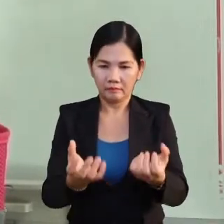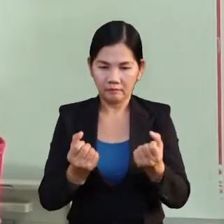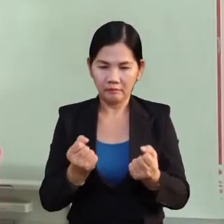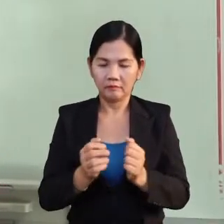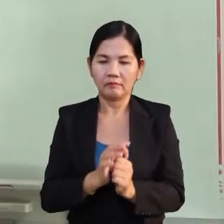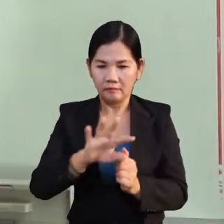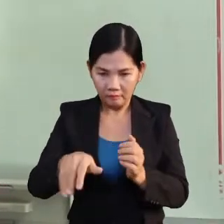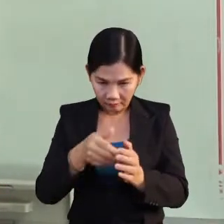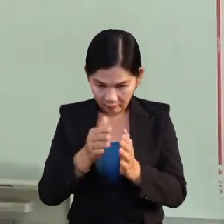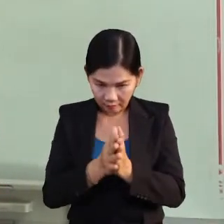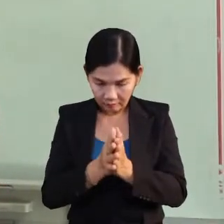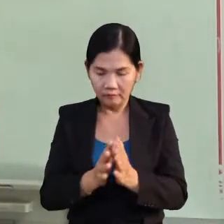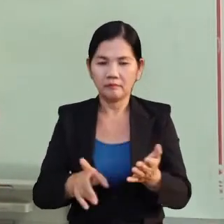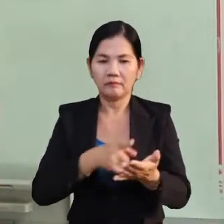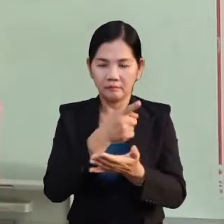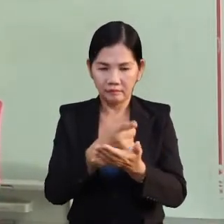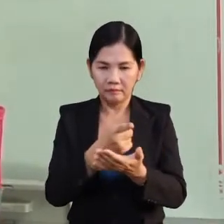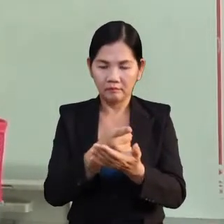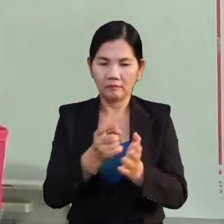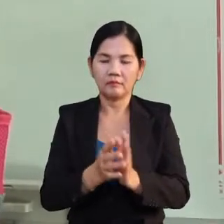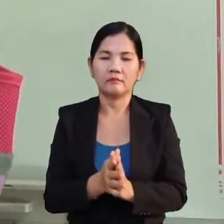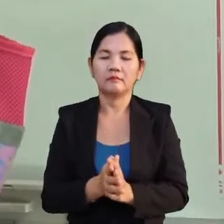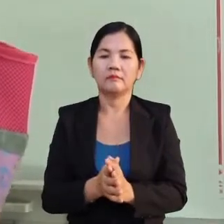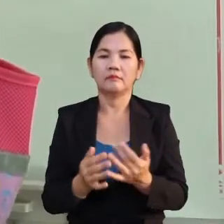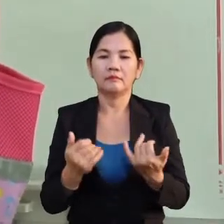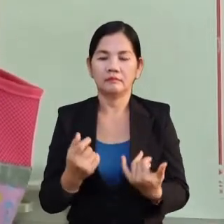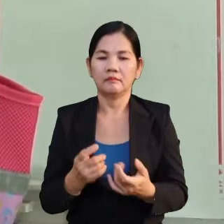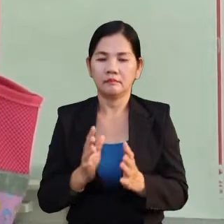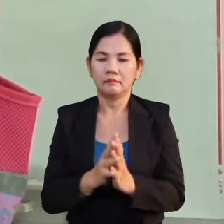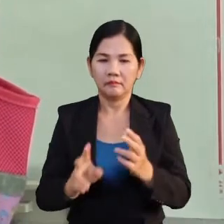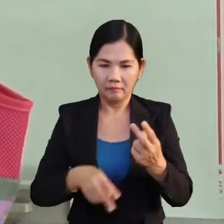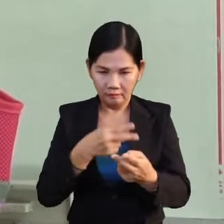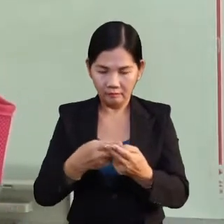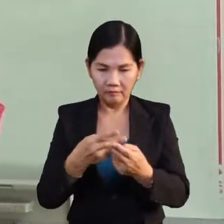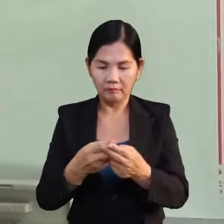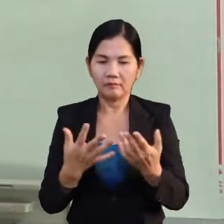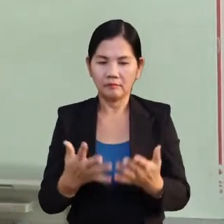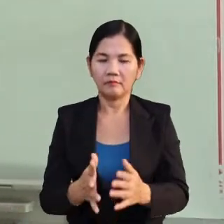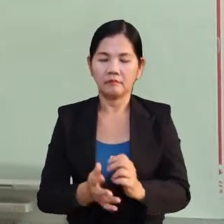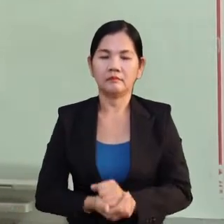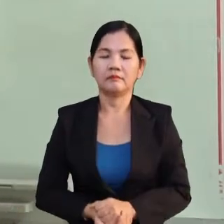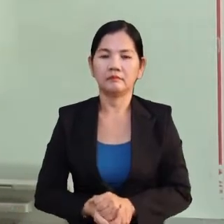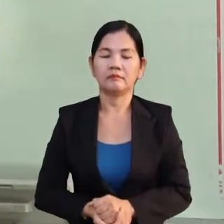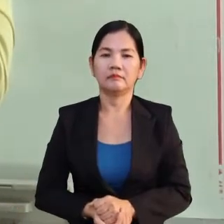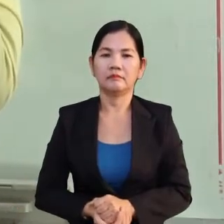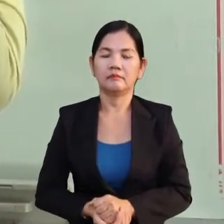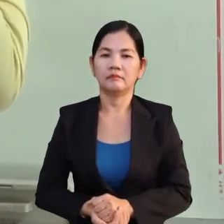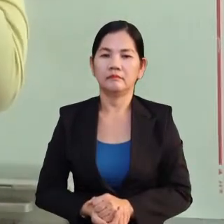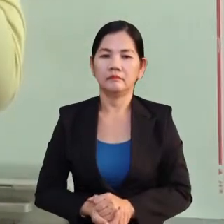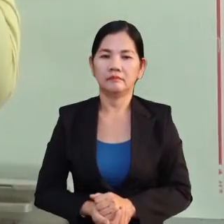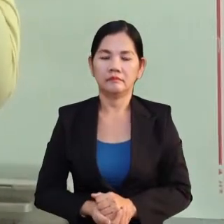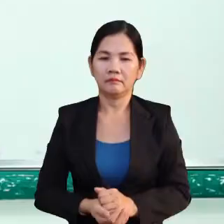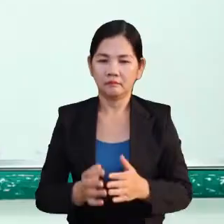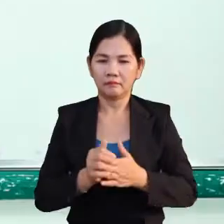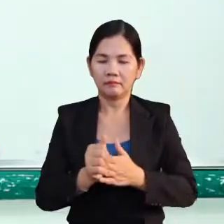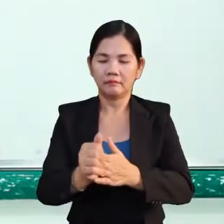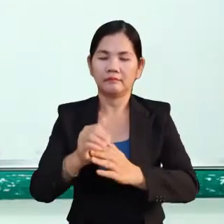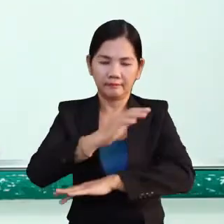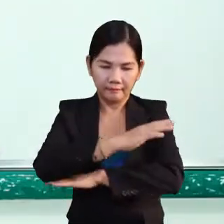អរគុណកូនដែលបានចូលរួមចាចូលរួមឆ្លើយនឹងសំណួររបស់អ្នកគ្រូឥឡូវនេះអ្នកគ្រូនាំកូន